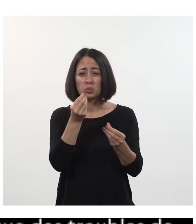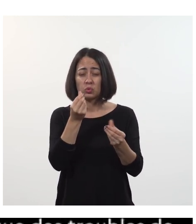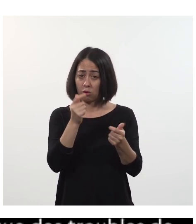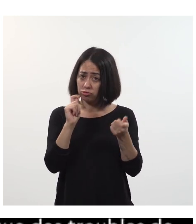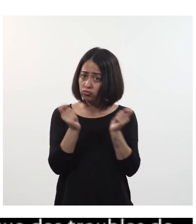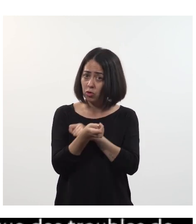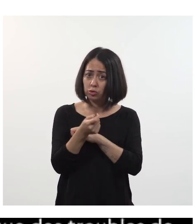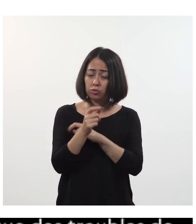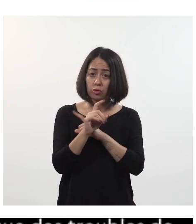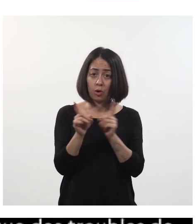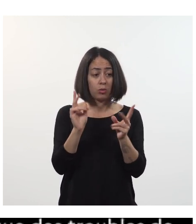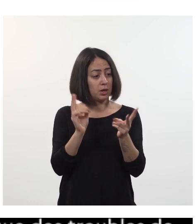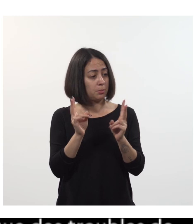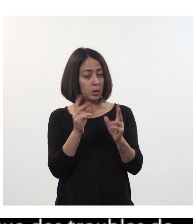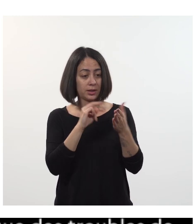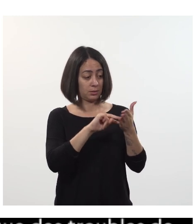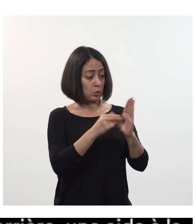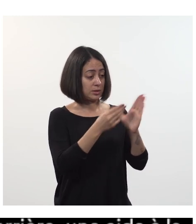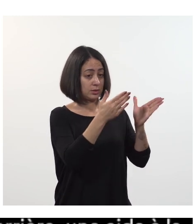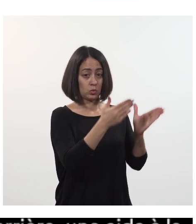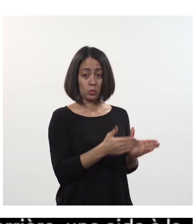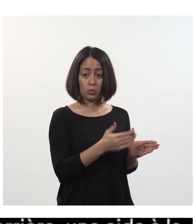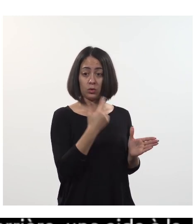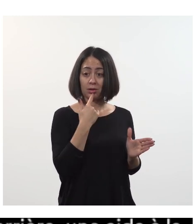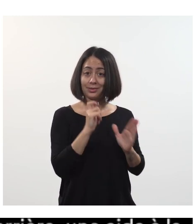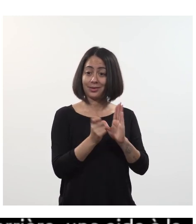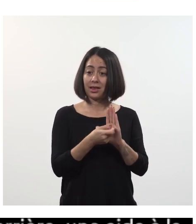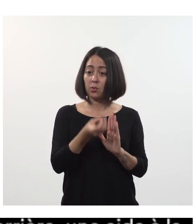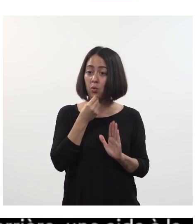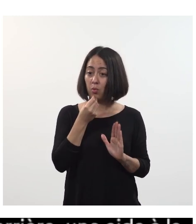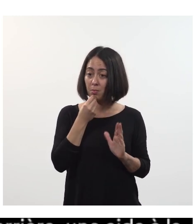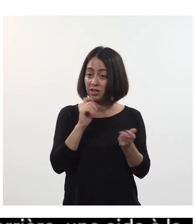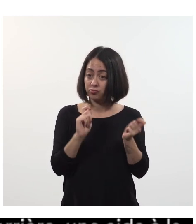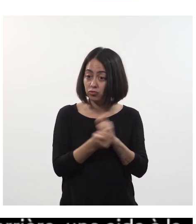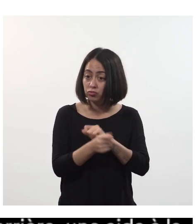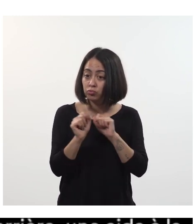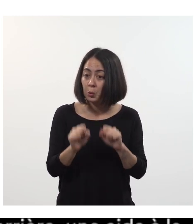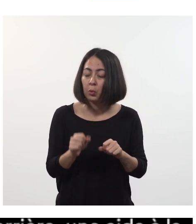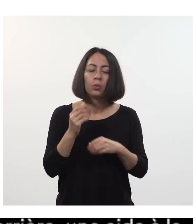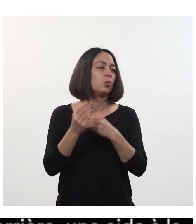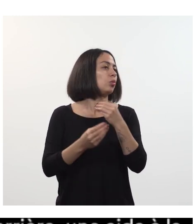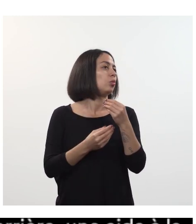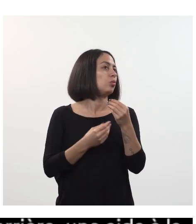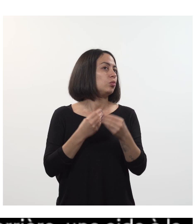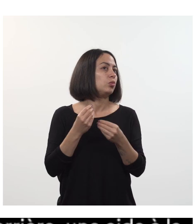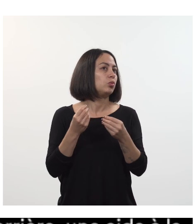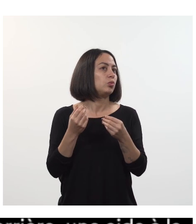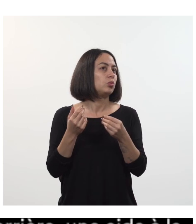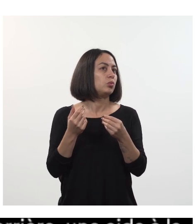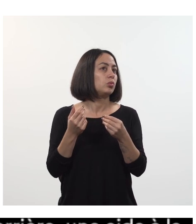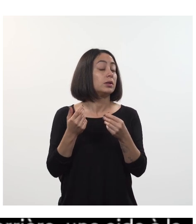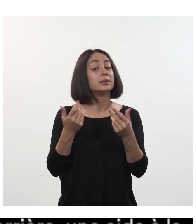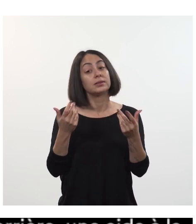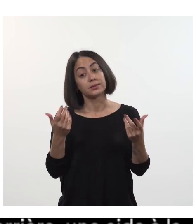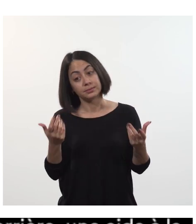de conseiller sur le positionnement de la personne au moment du repas. Ça peut être, par contre, aussi de faire,